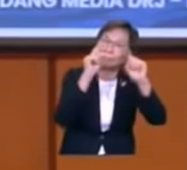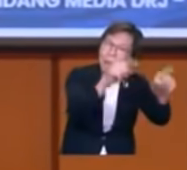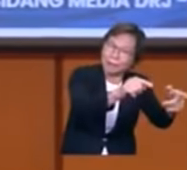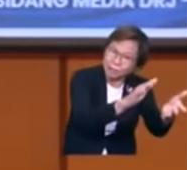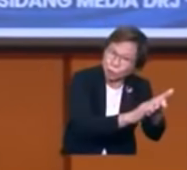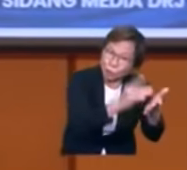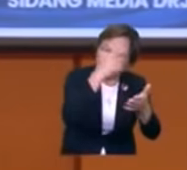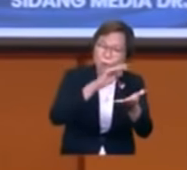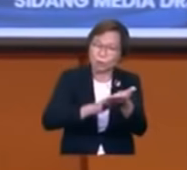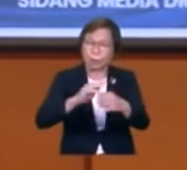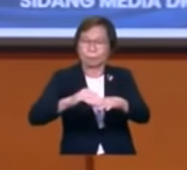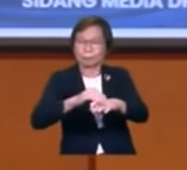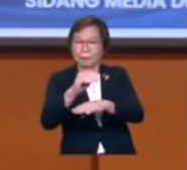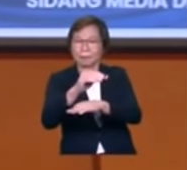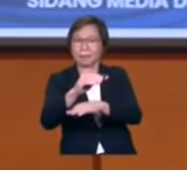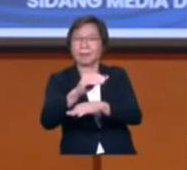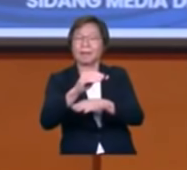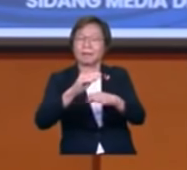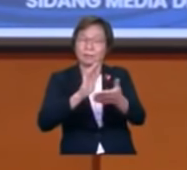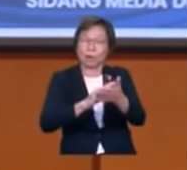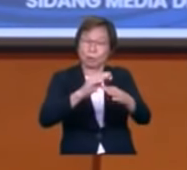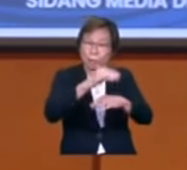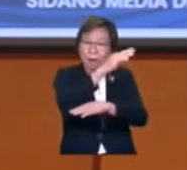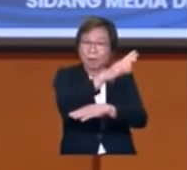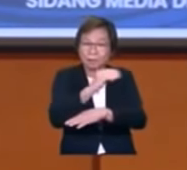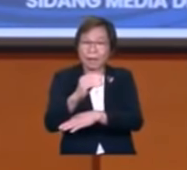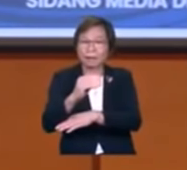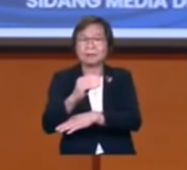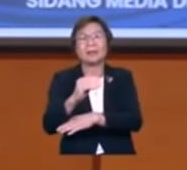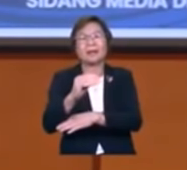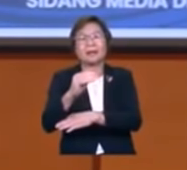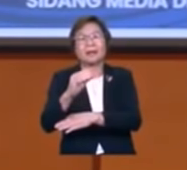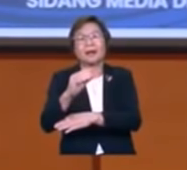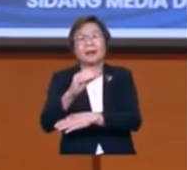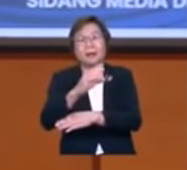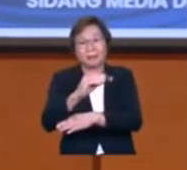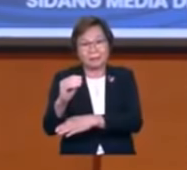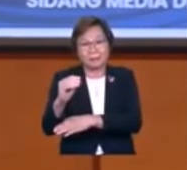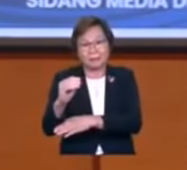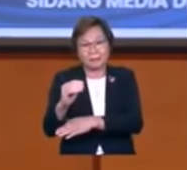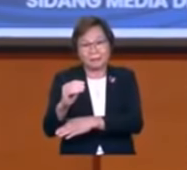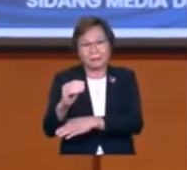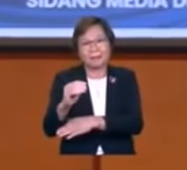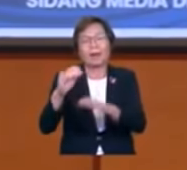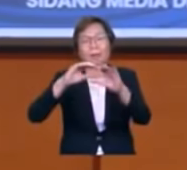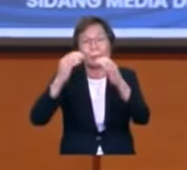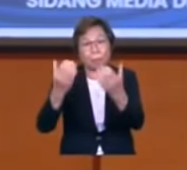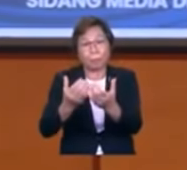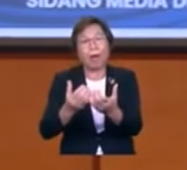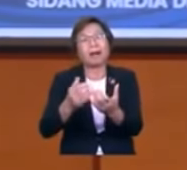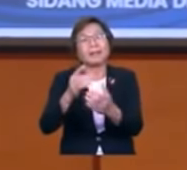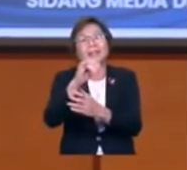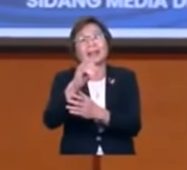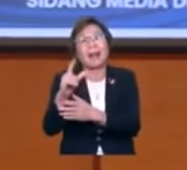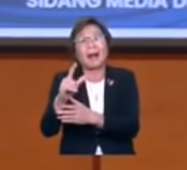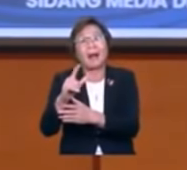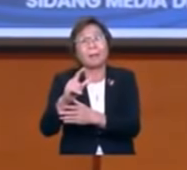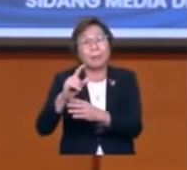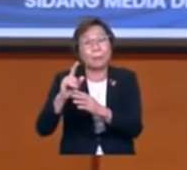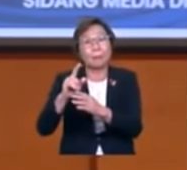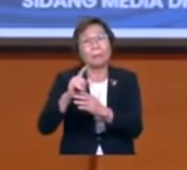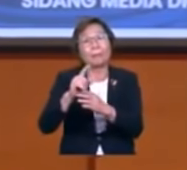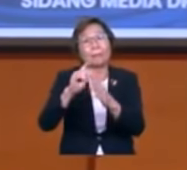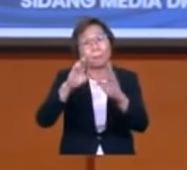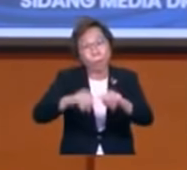Bagi Sekolah Menengah selain daripada murid berkeperluan khas adalah murid kelas peperiksaan yang